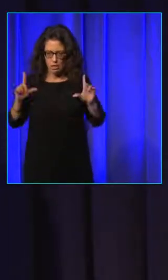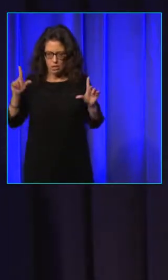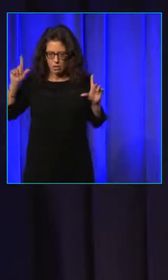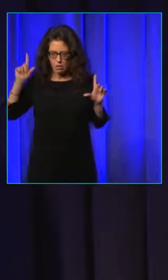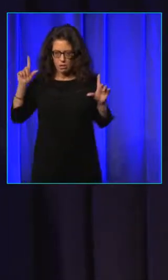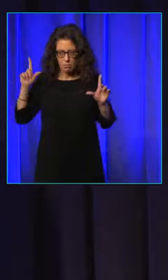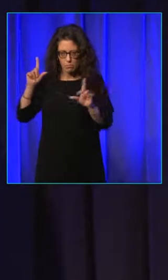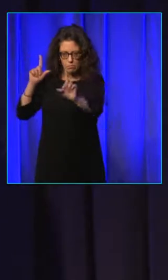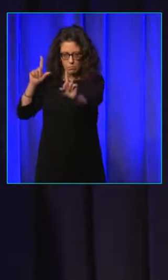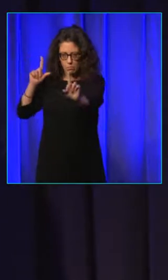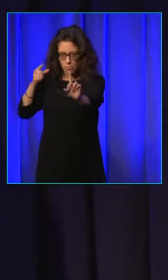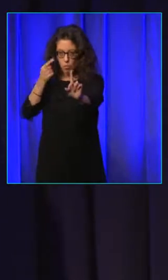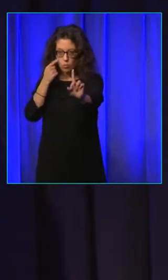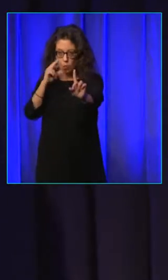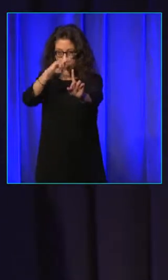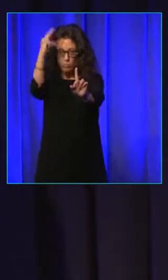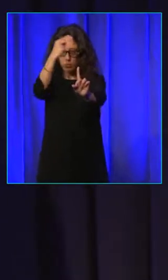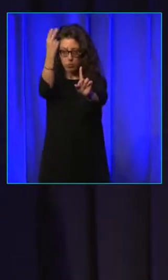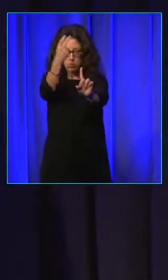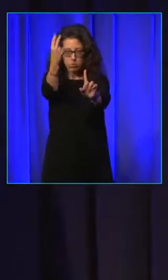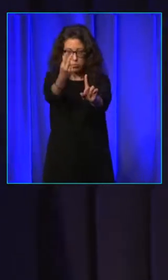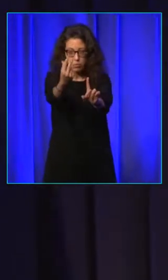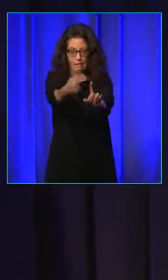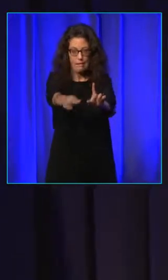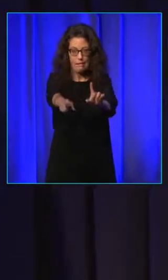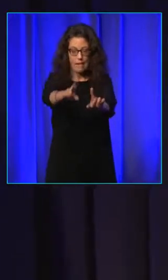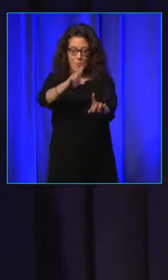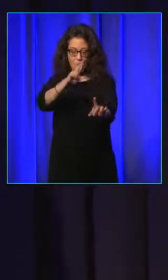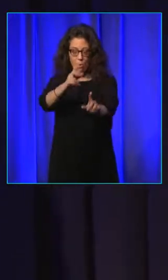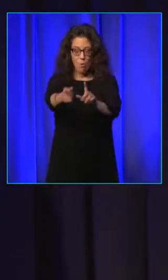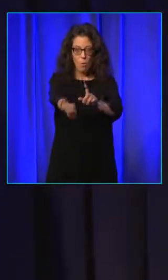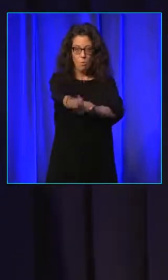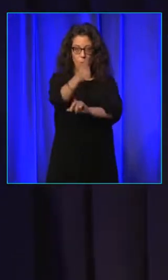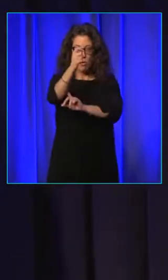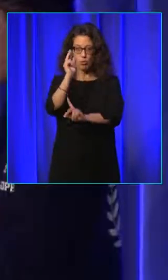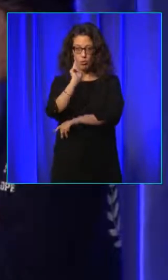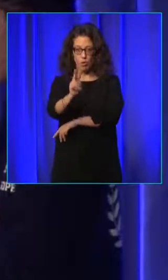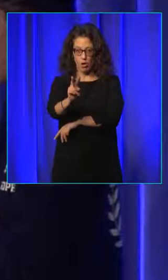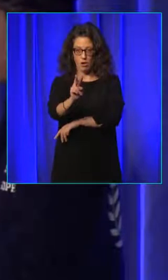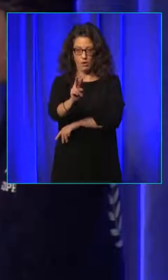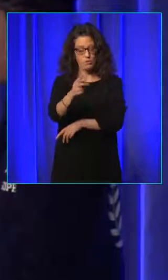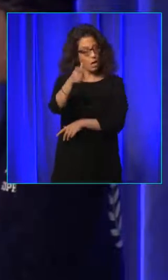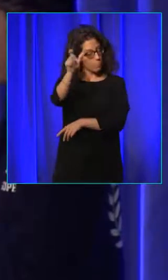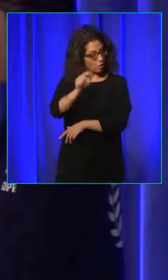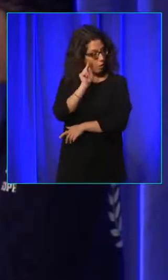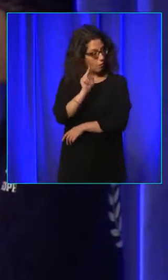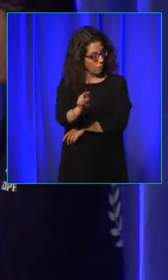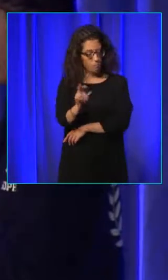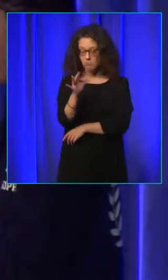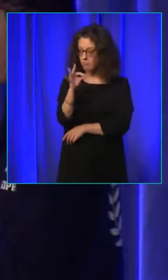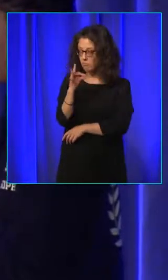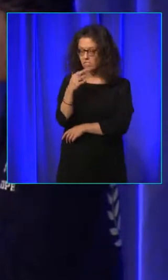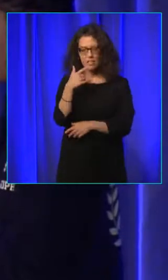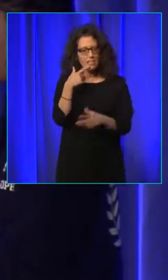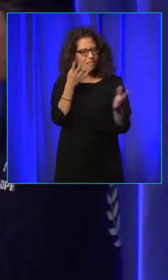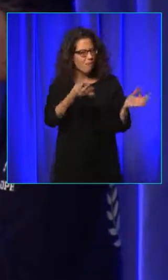vois où le volant atterrit et je vois la réponse aussi de mon adversaire. Donc, tu vois ton adversaire. Ouais. Est-ce que tu t'es vu? Est-ce que